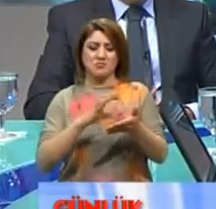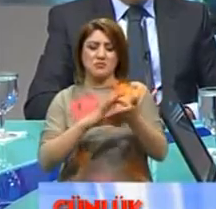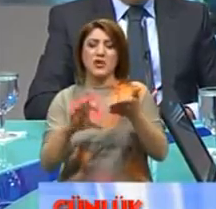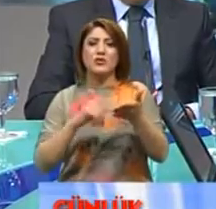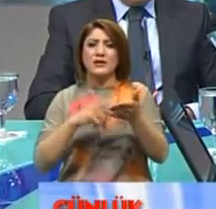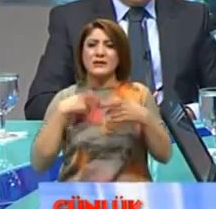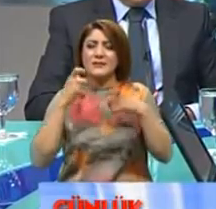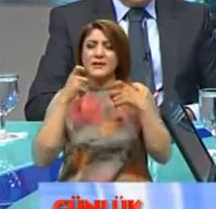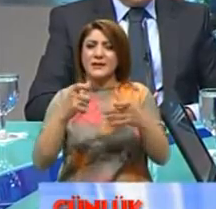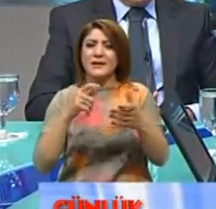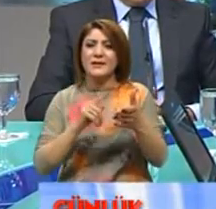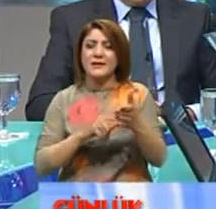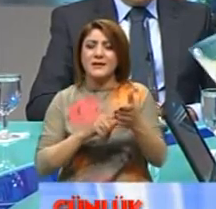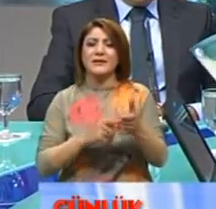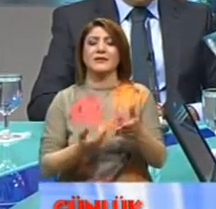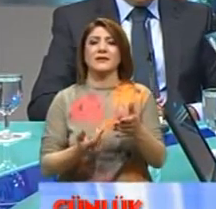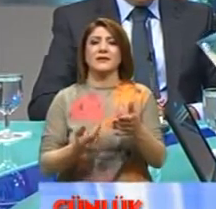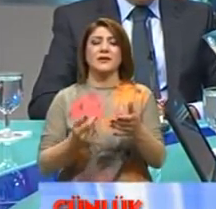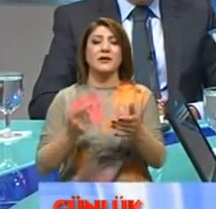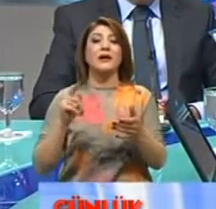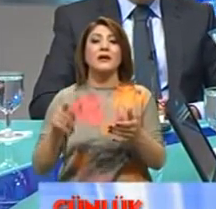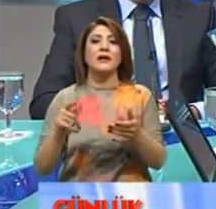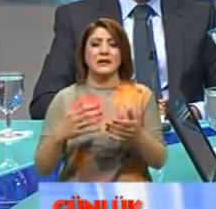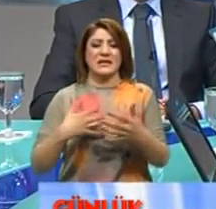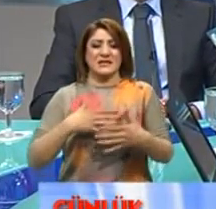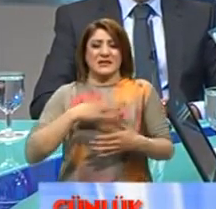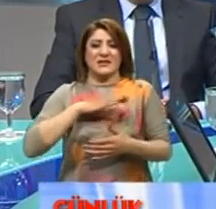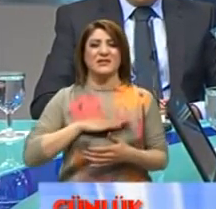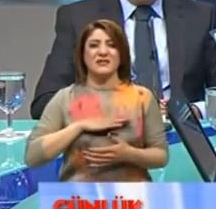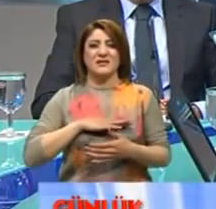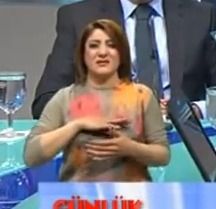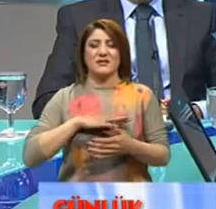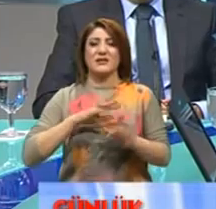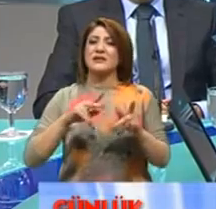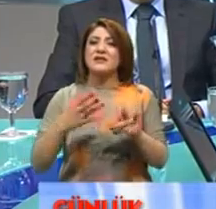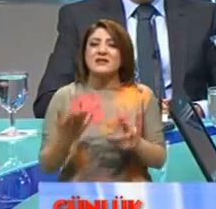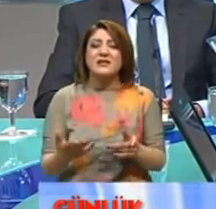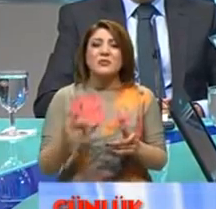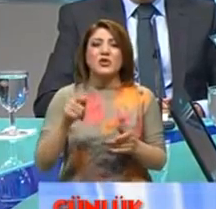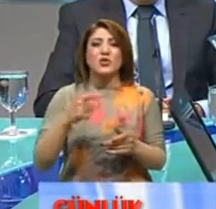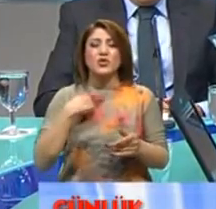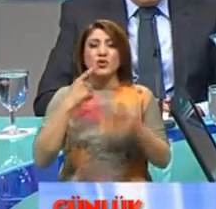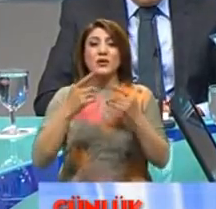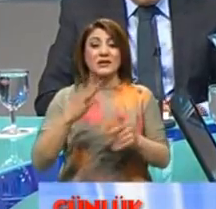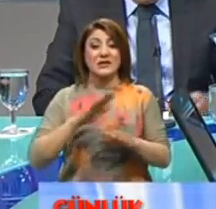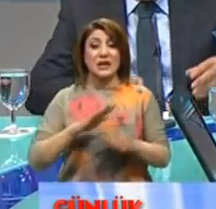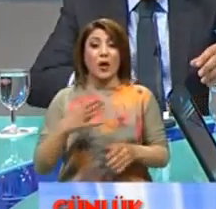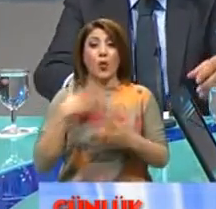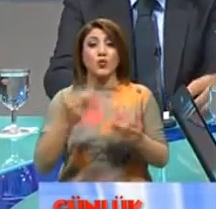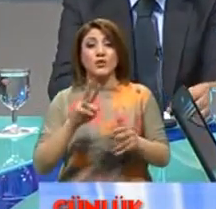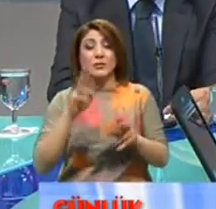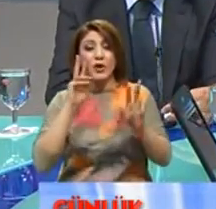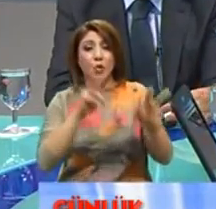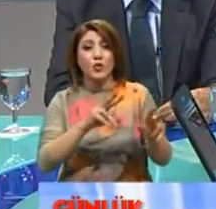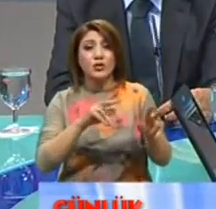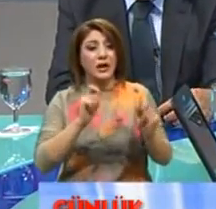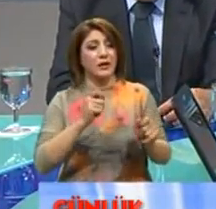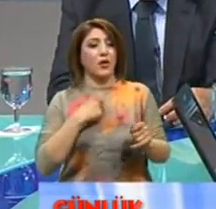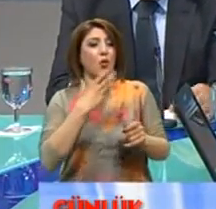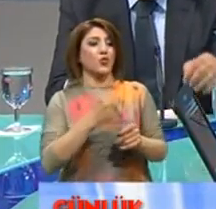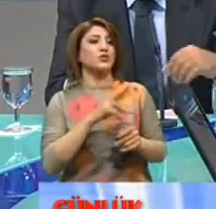var. İşte bildiğimiz tabii çok ünlü, hazmettiğimiz. Evet. Sözler. Ya olduğun gibi görün ya göründüğün gibi